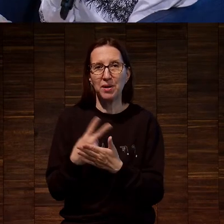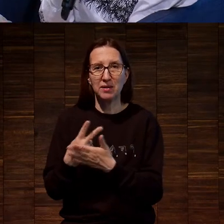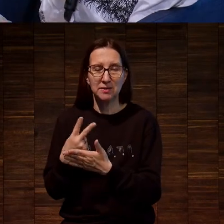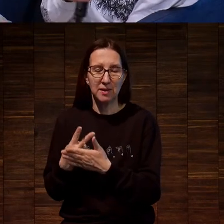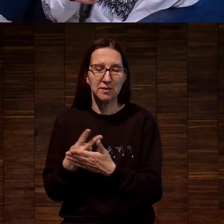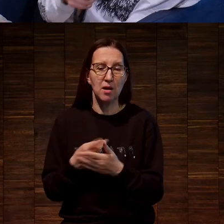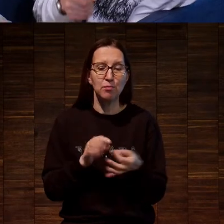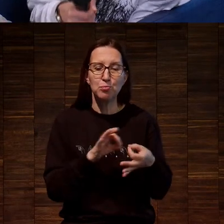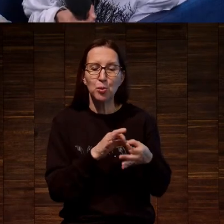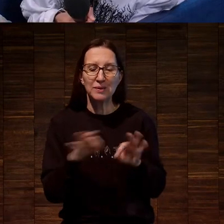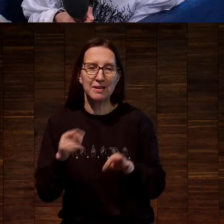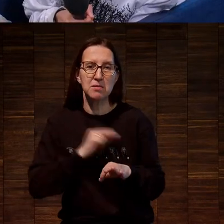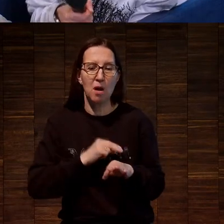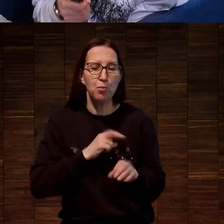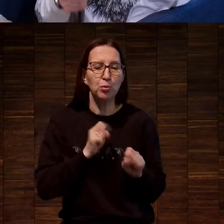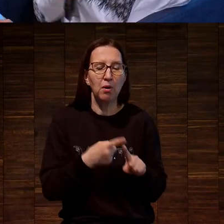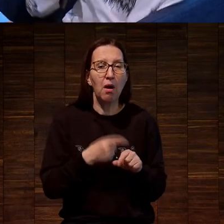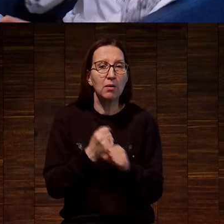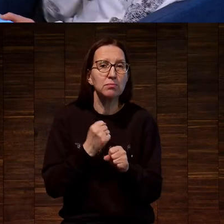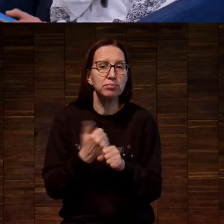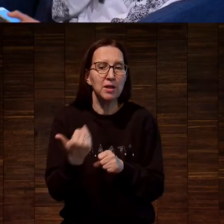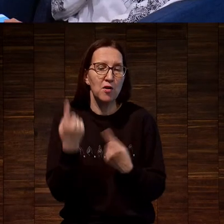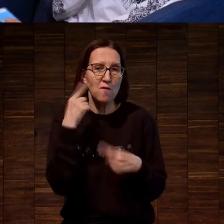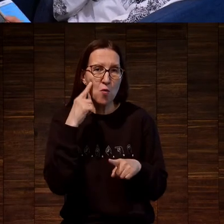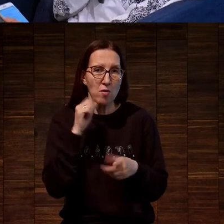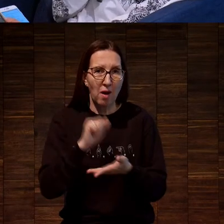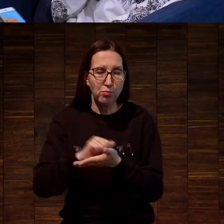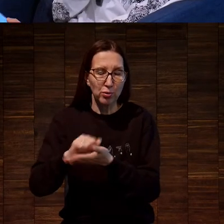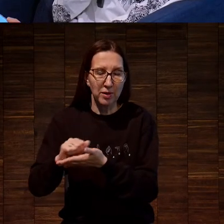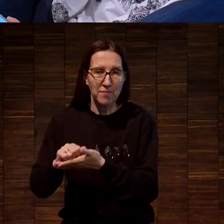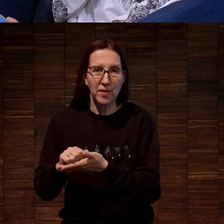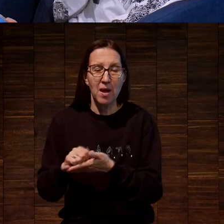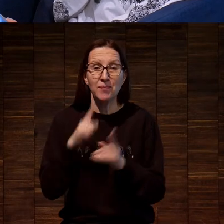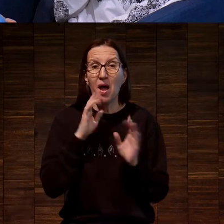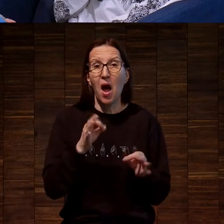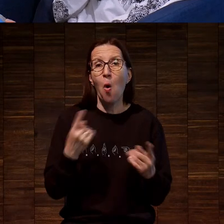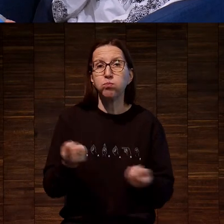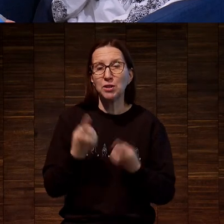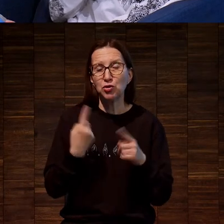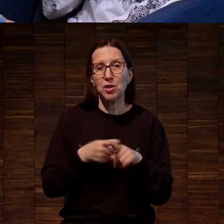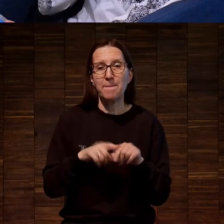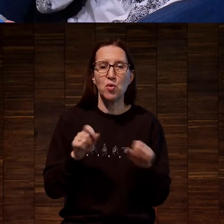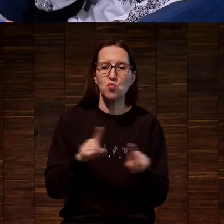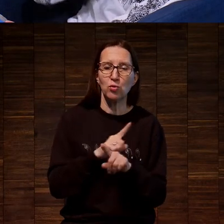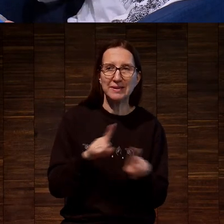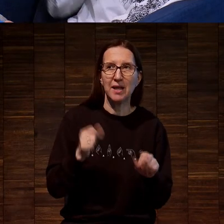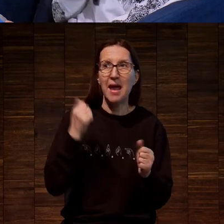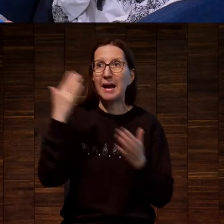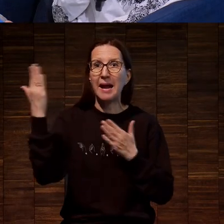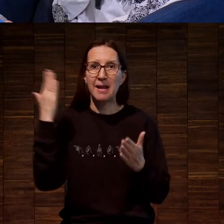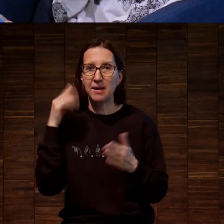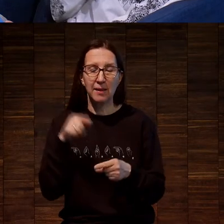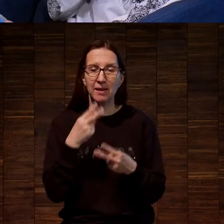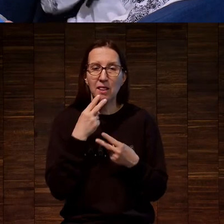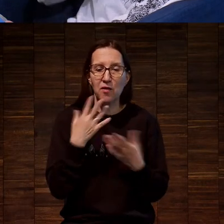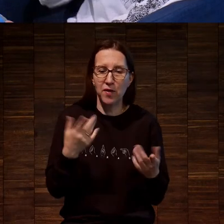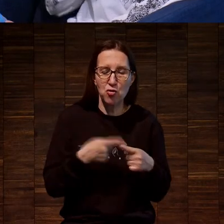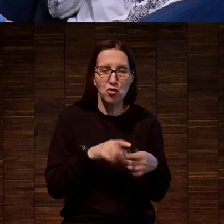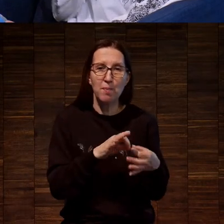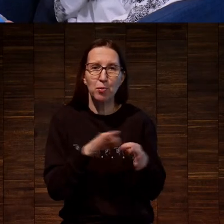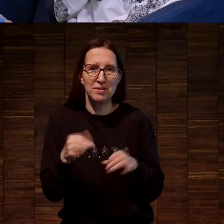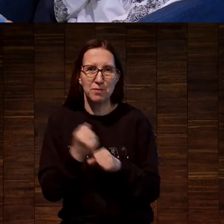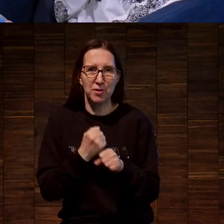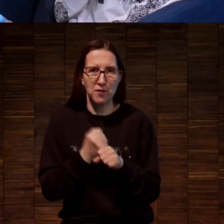в процессе. Да, который ты обычно в галерее, в музее не представляешь. То есть не нужно отвлекаться на